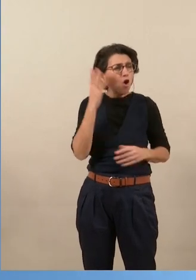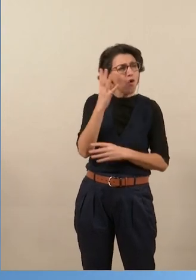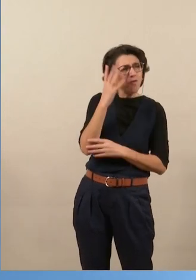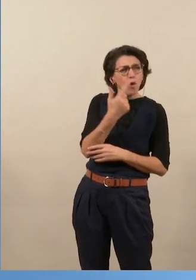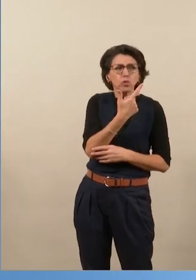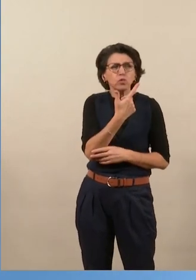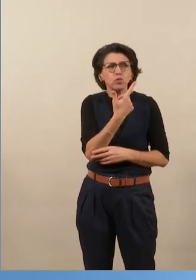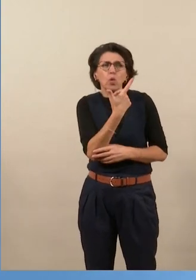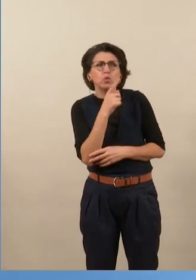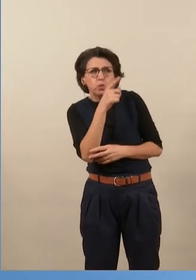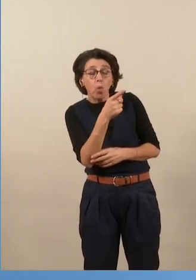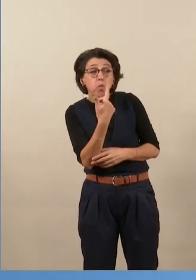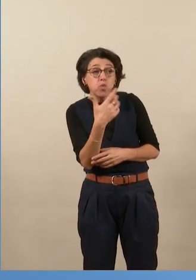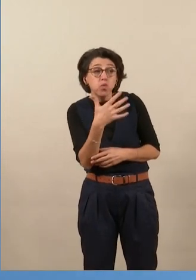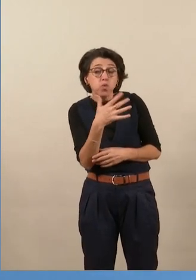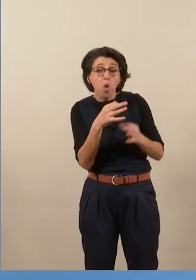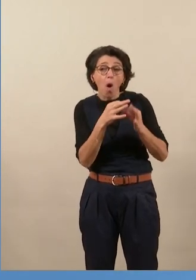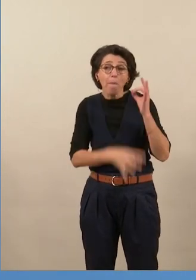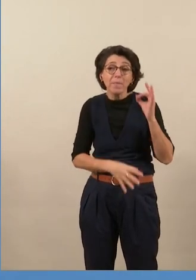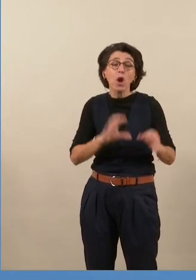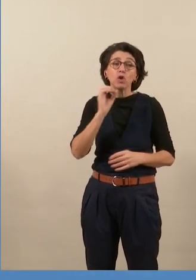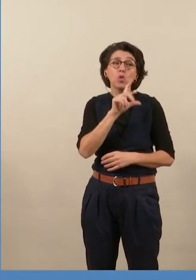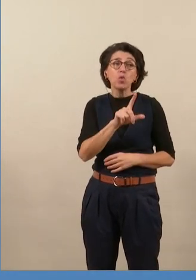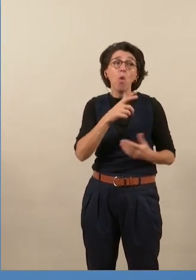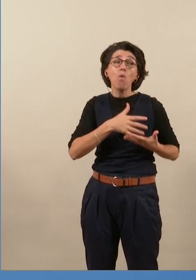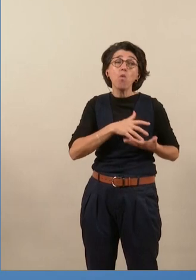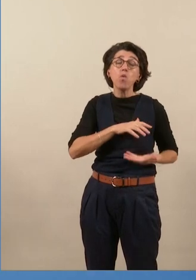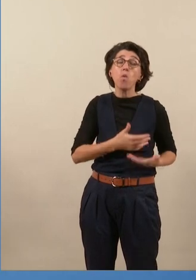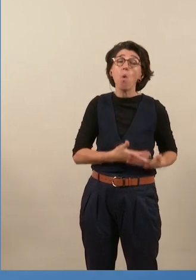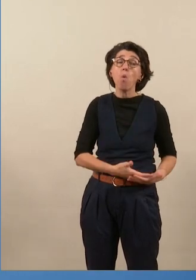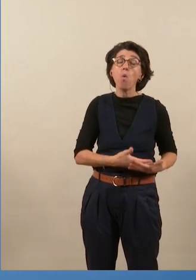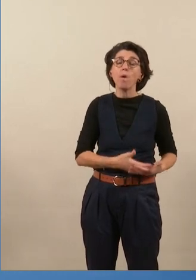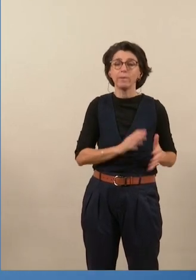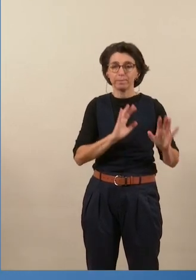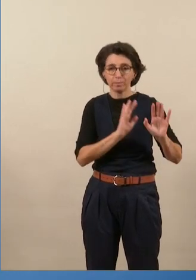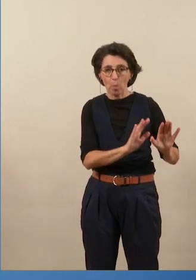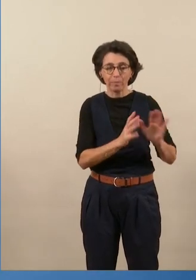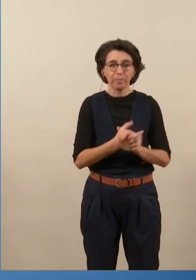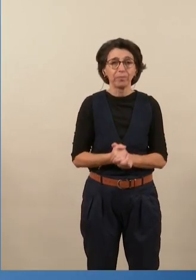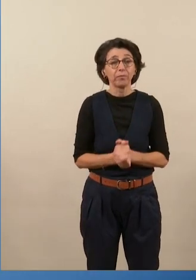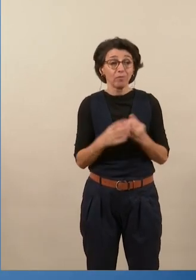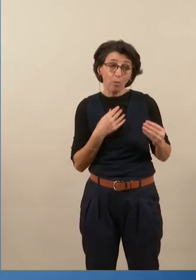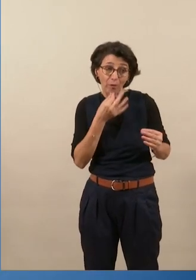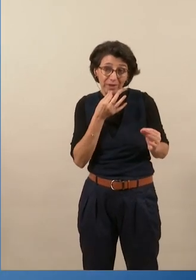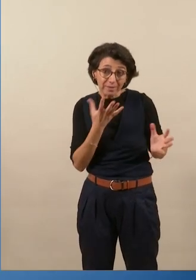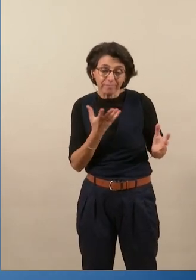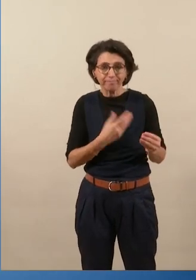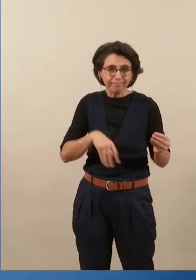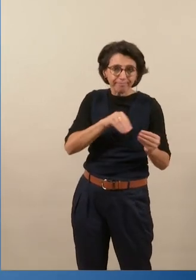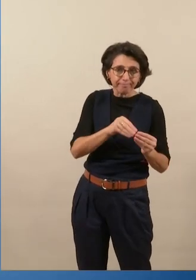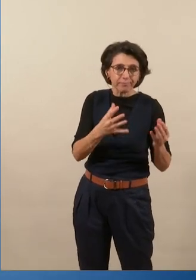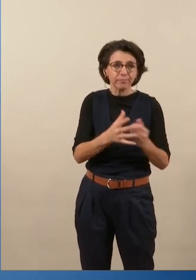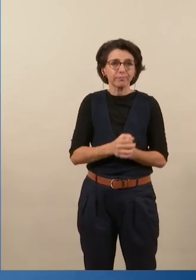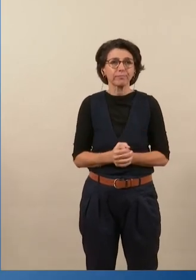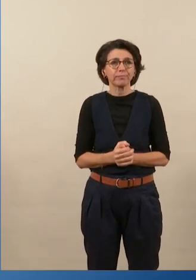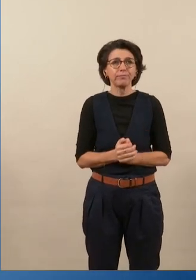plombé votre bilan en carbone alors euh à ce sujet justement je me permets de